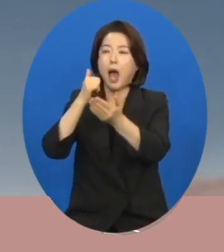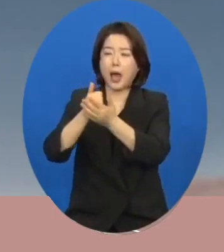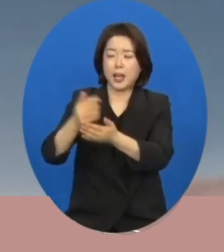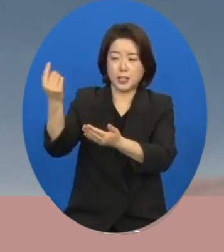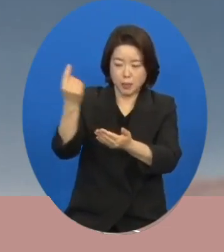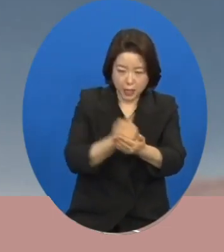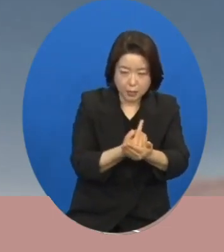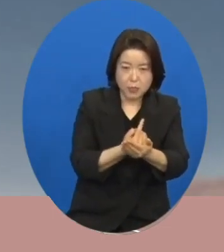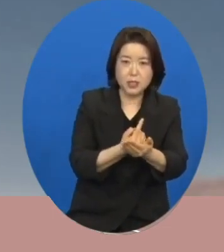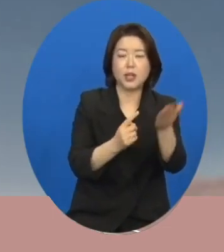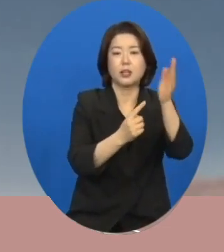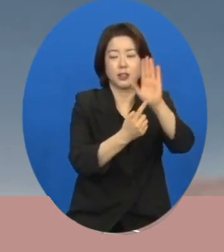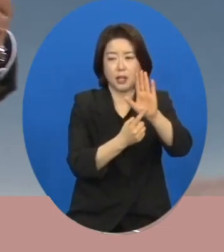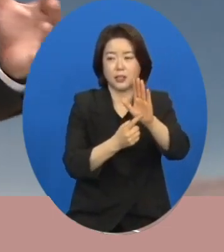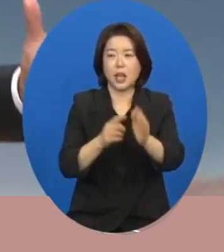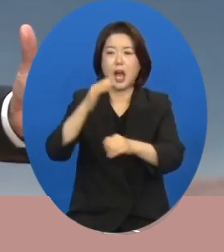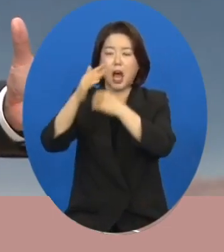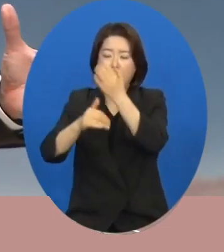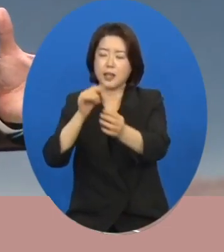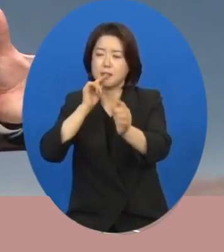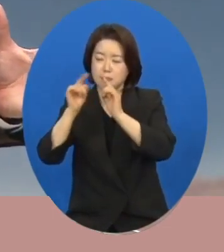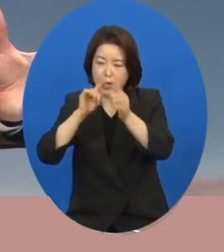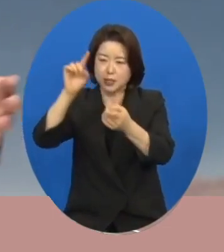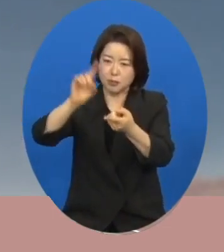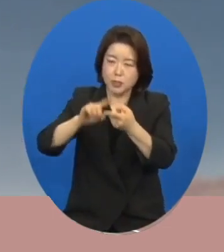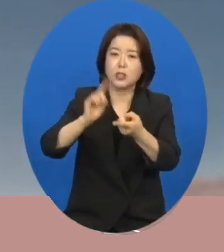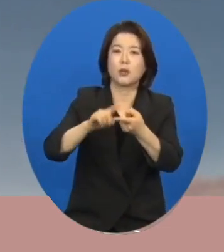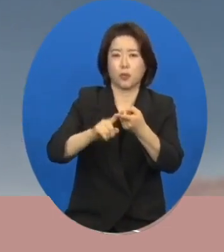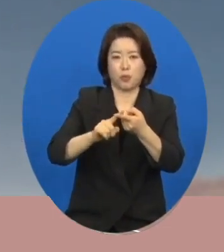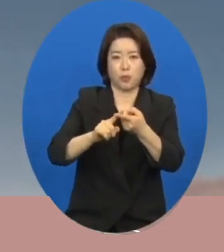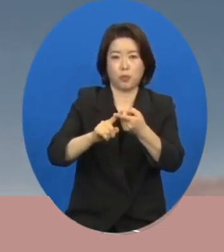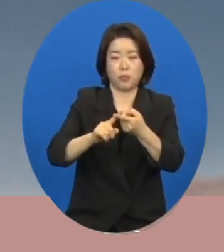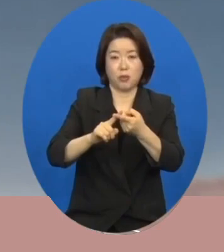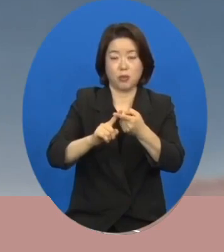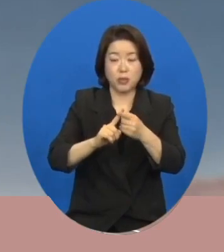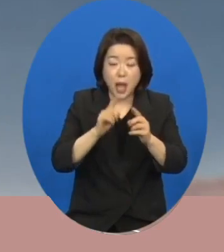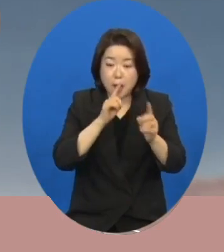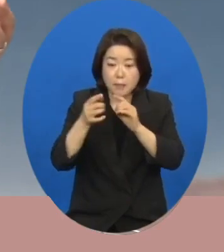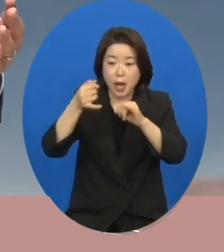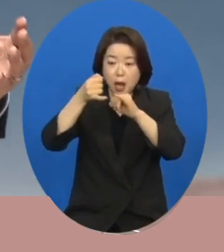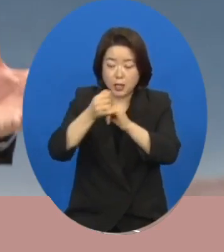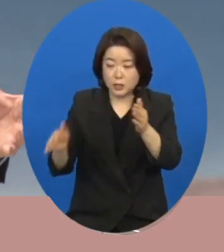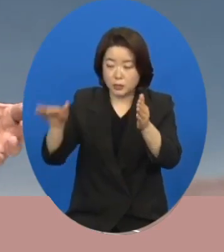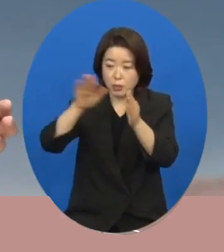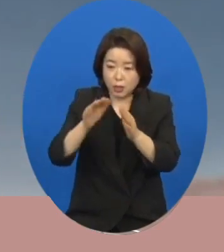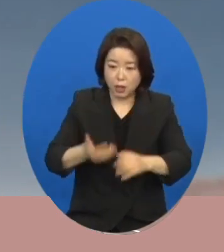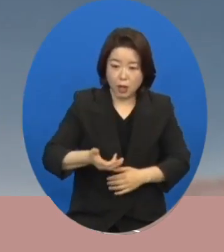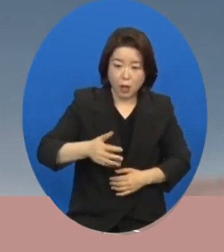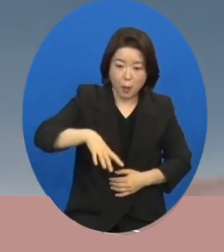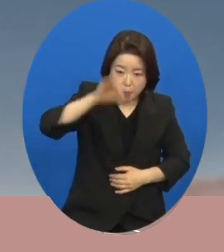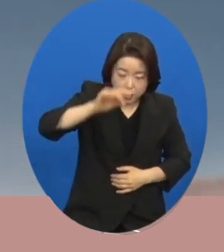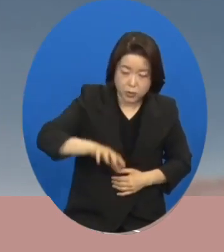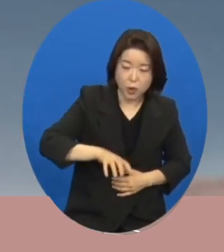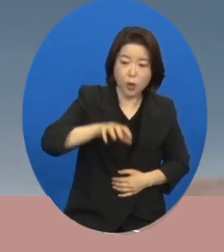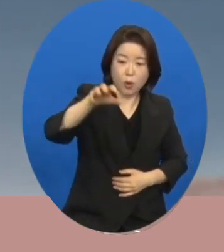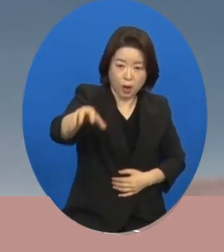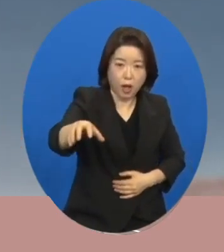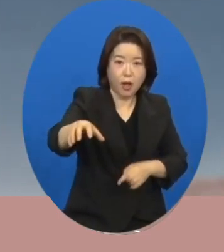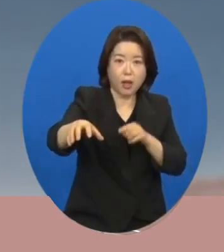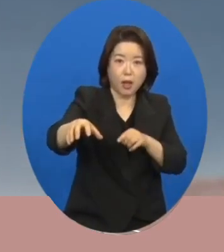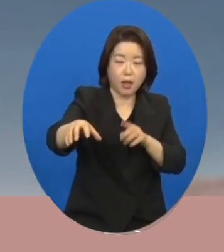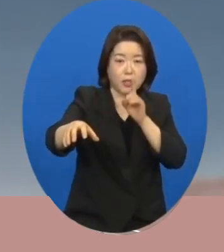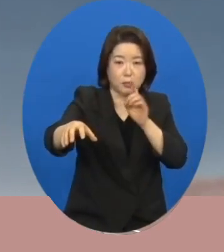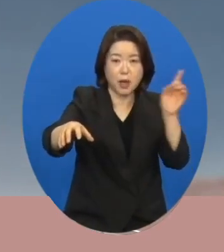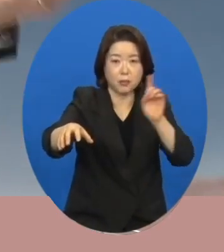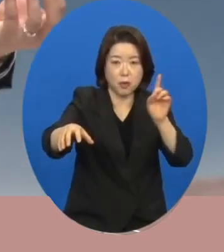상징해요 근데 그 언약궤가 먼저 앞서가요 앞서간다는 것은 하나님이 인도하신다는 것이고 동시에 말씀이